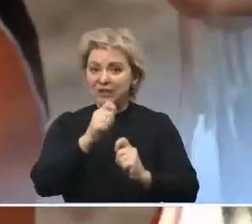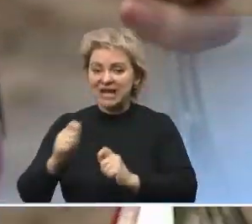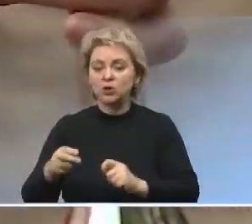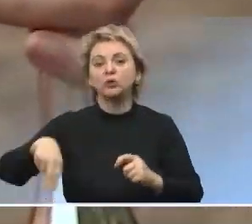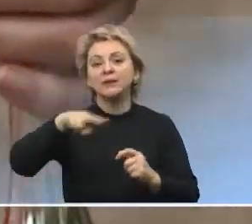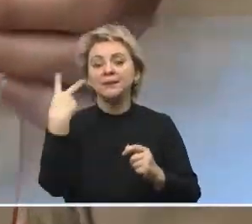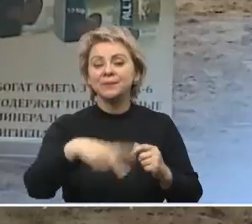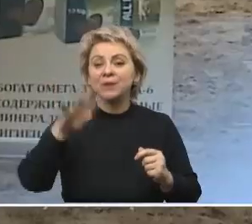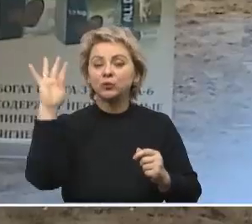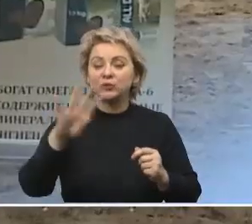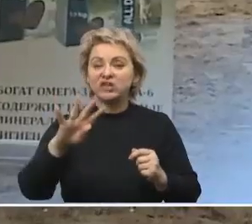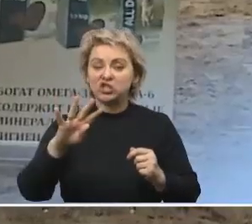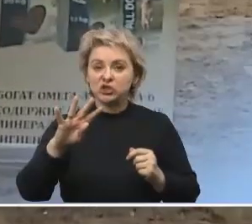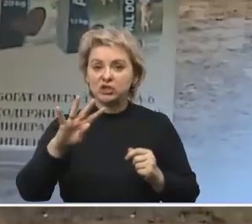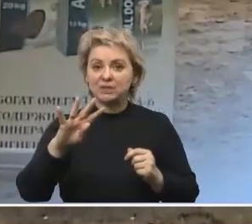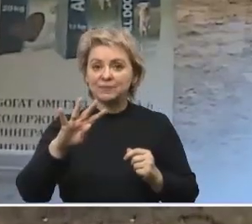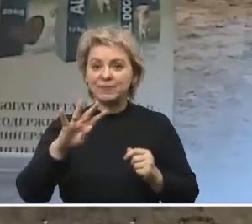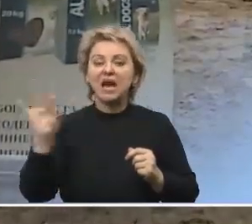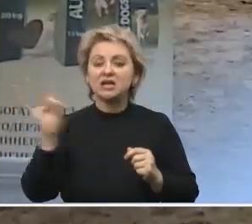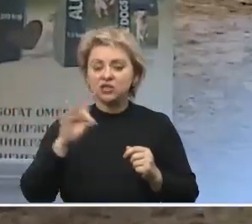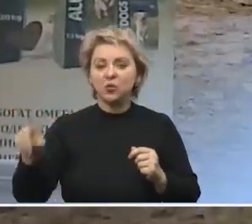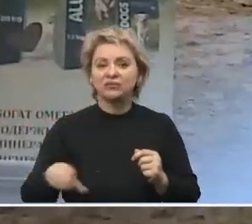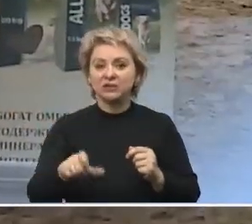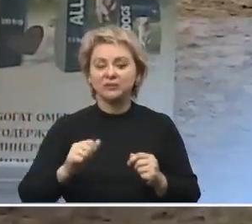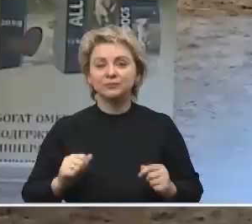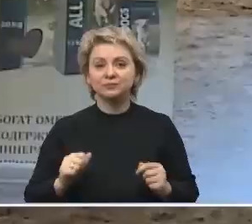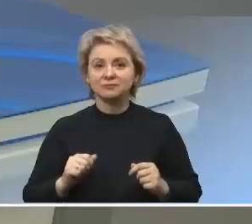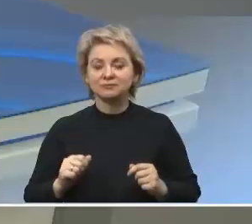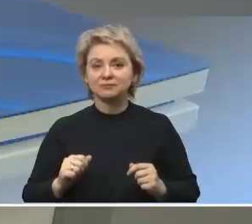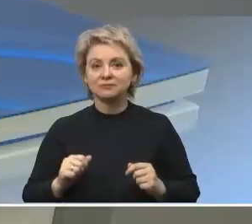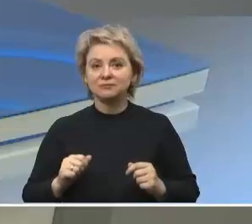Олеся Слонько, Сергей Вишняков, Дон-24, Ростов-на-Дону.